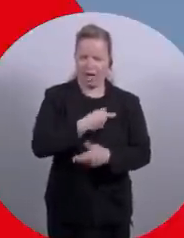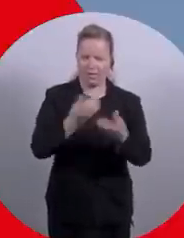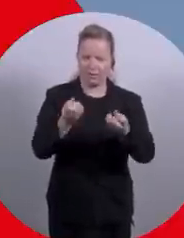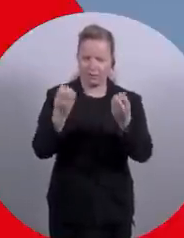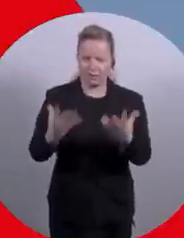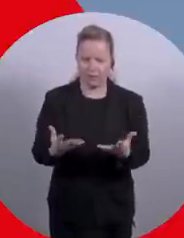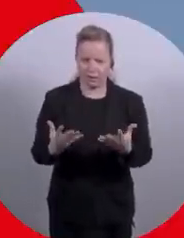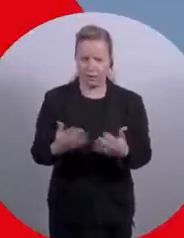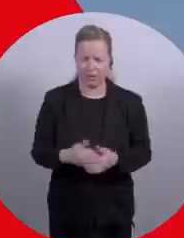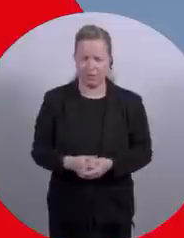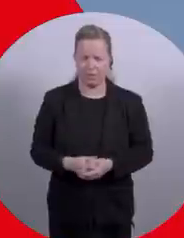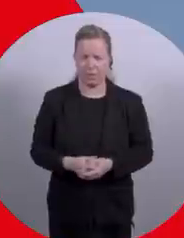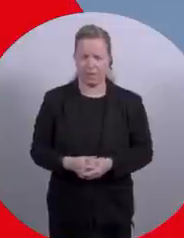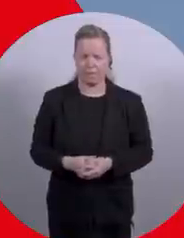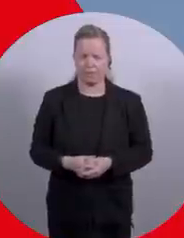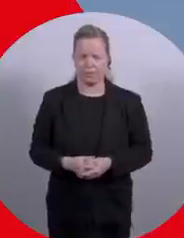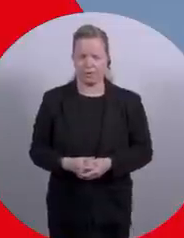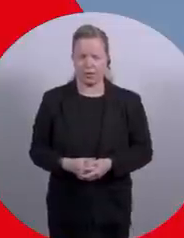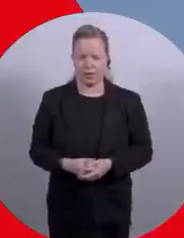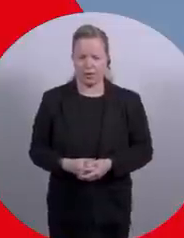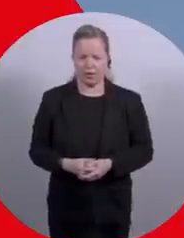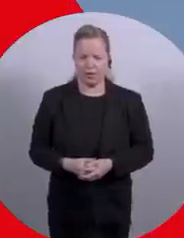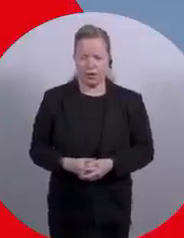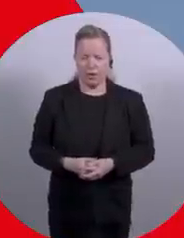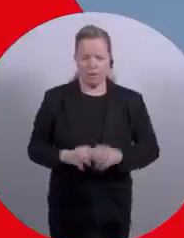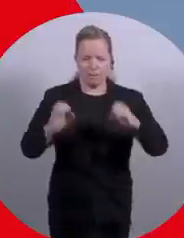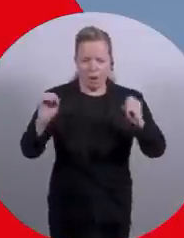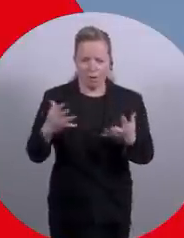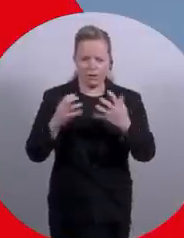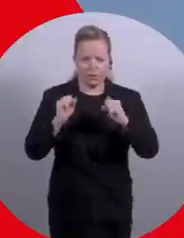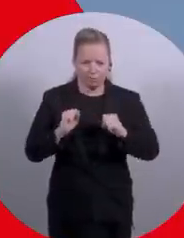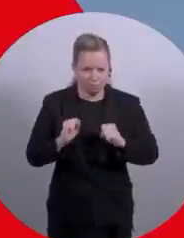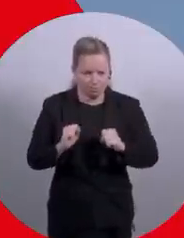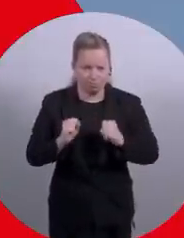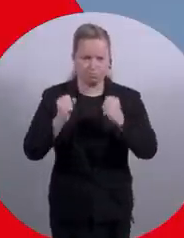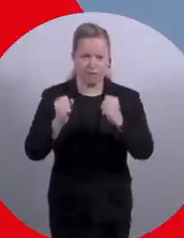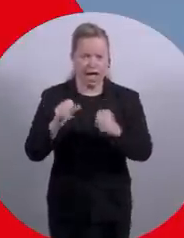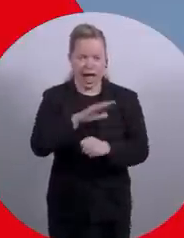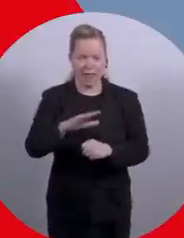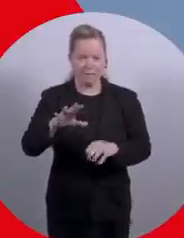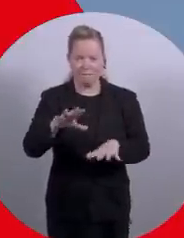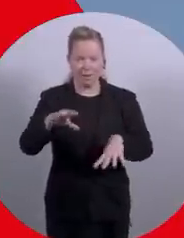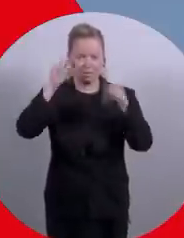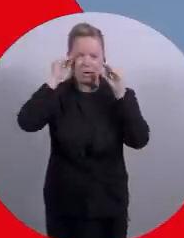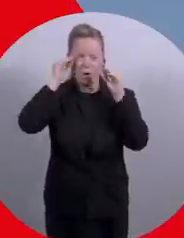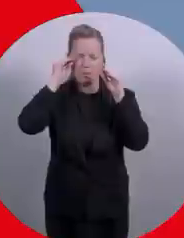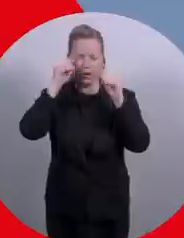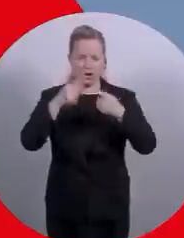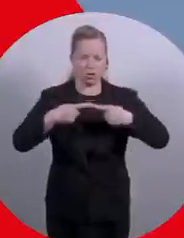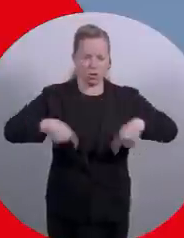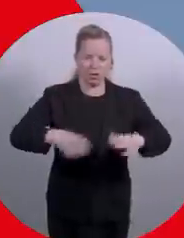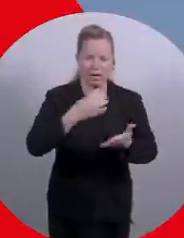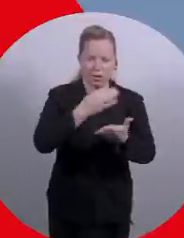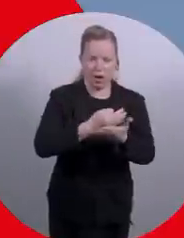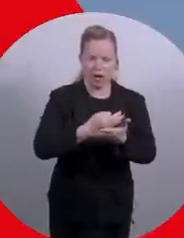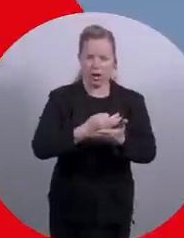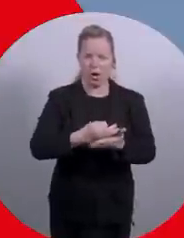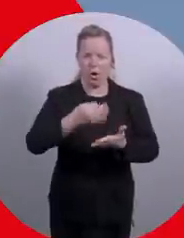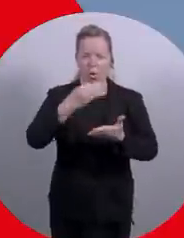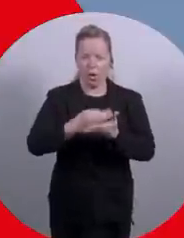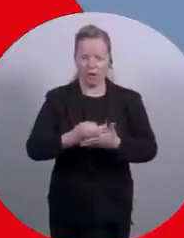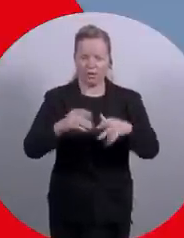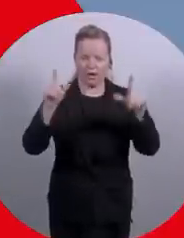was plötzlich einen Ruck gegeben hatte doch diese Partei geht wir haben alle mitbekommen wo plötzlich sektionslokale wo Ortspartei